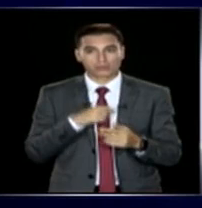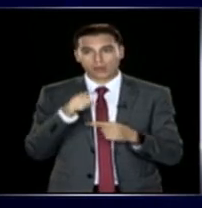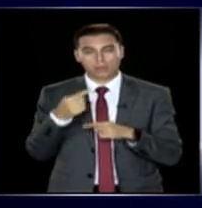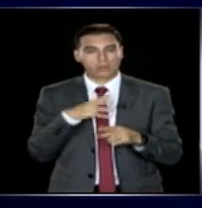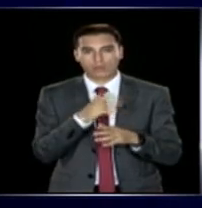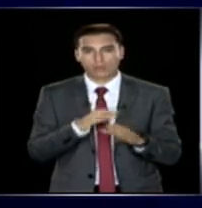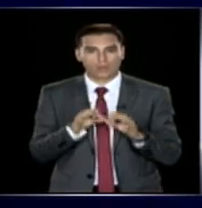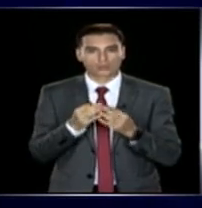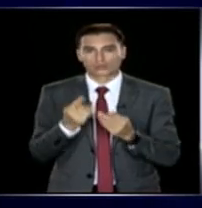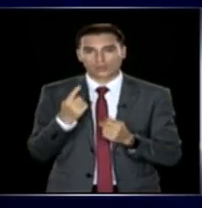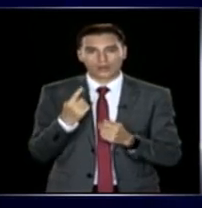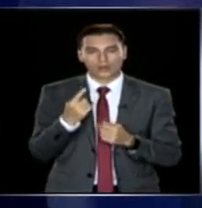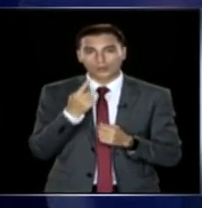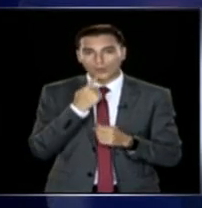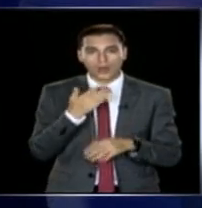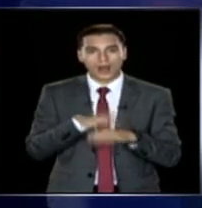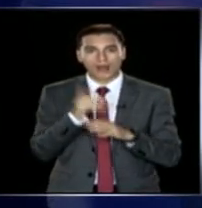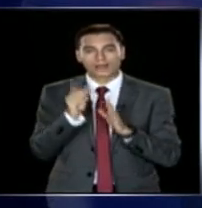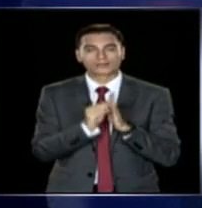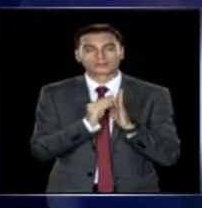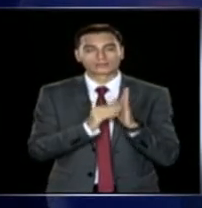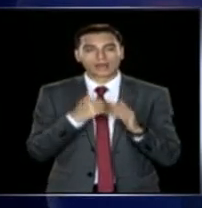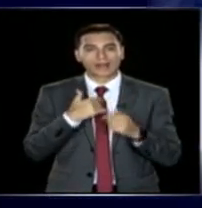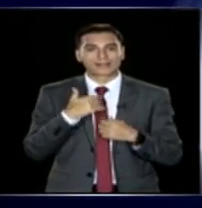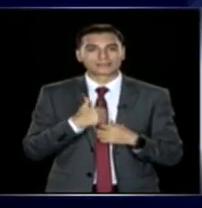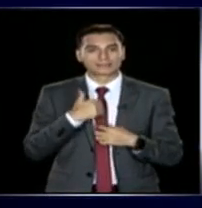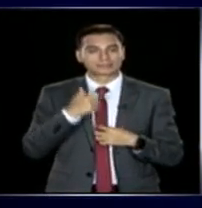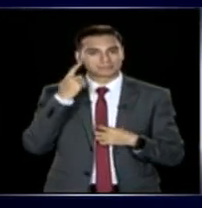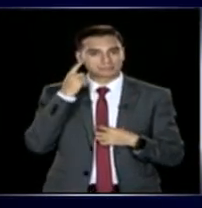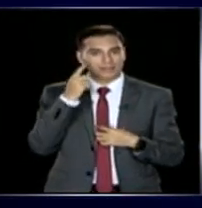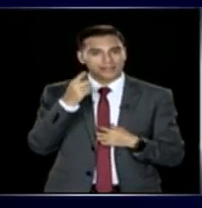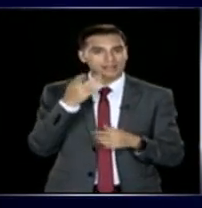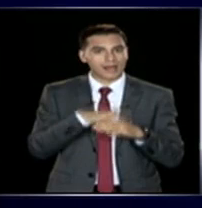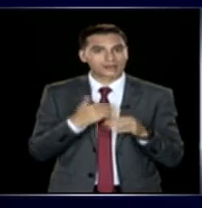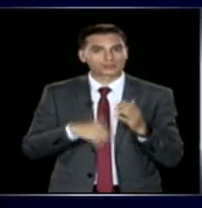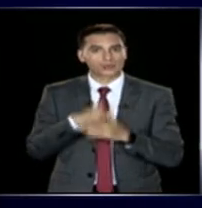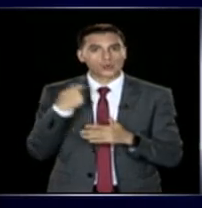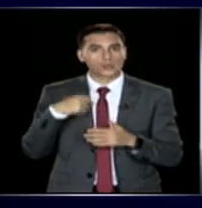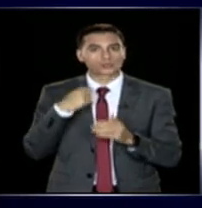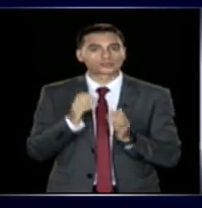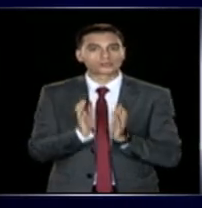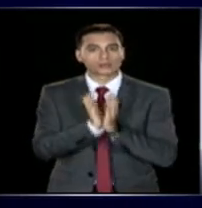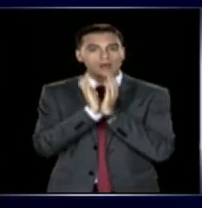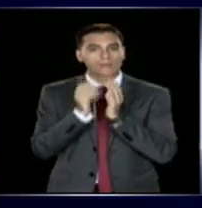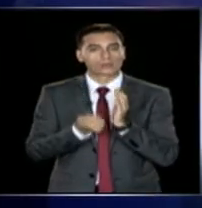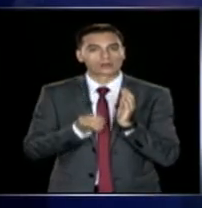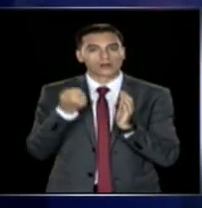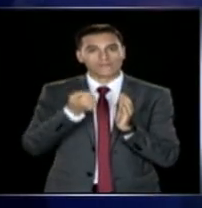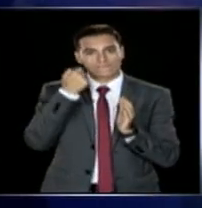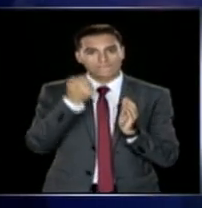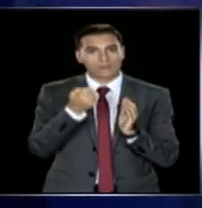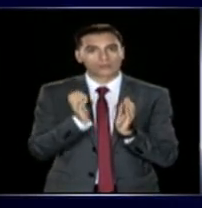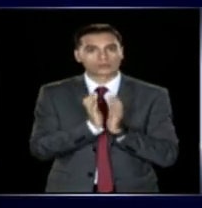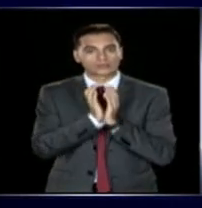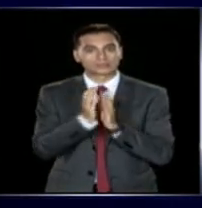لي على تجربتك مع برايل. أنا سمعت إن أنت كرمتي من وزيرة التضامن، صح؟ أيوة